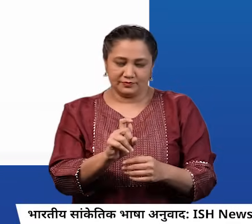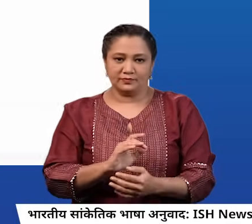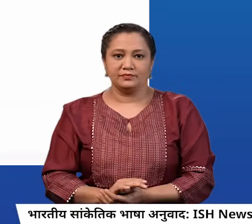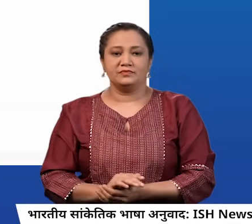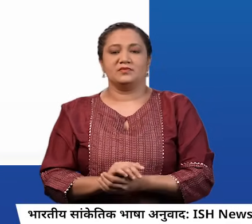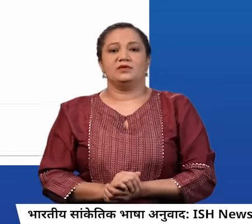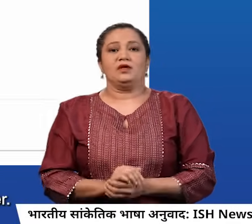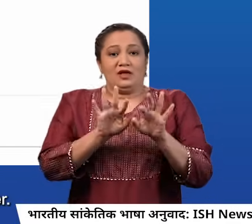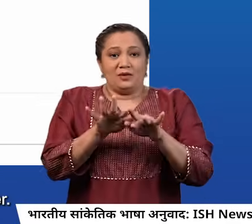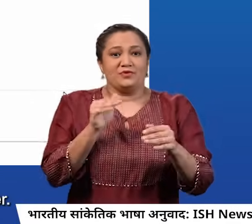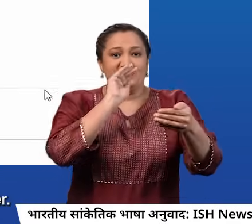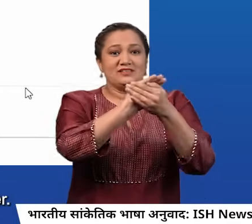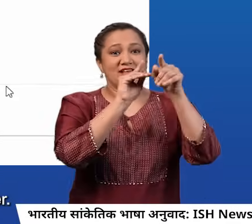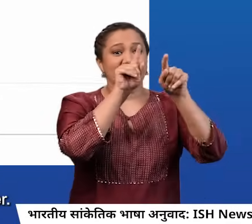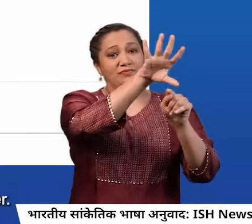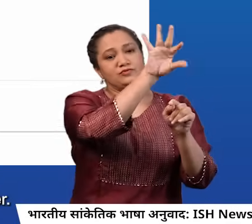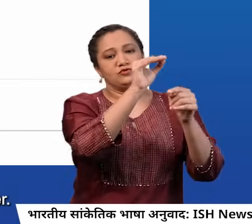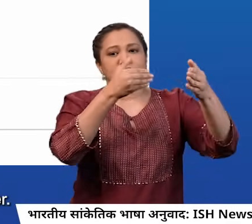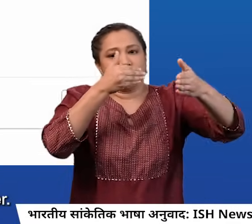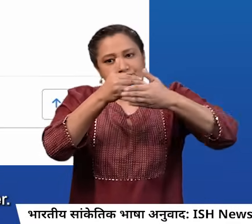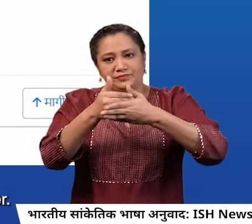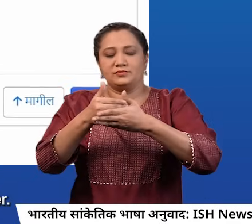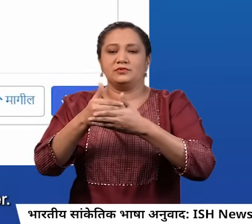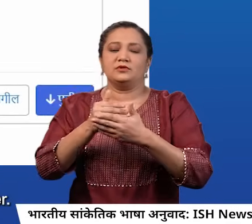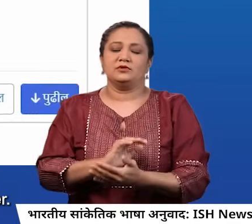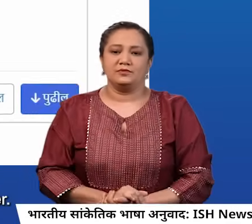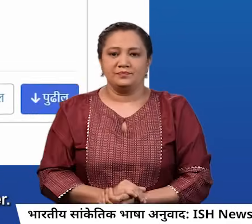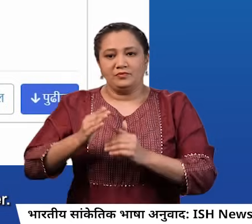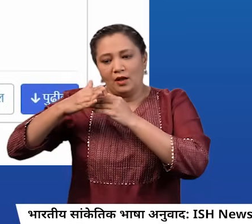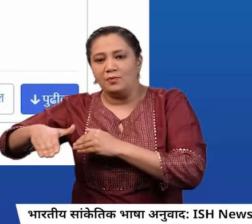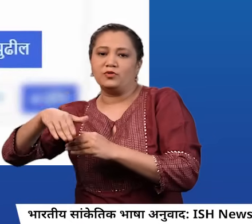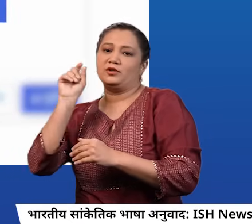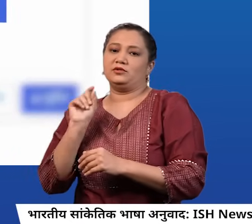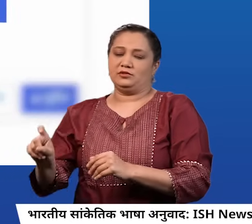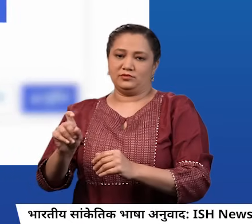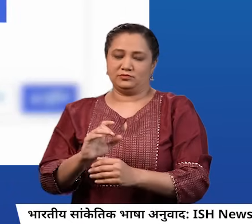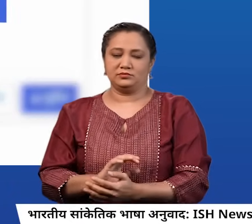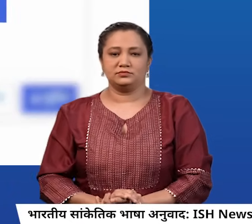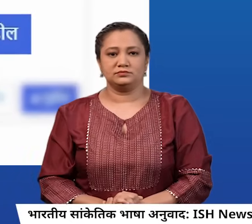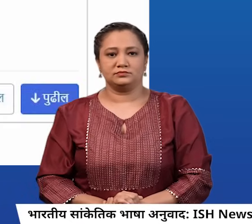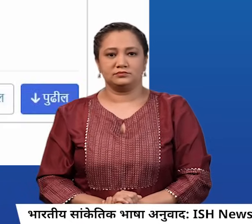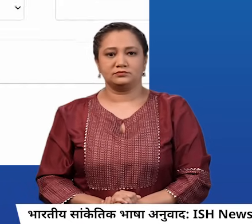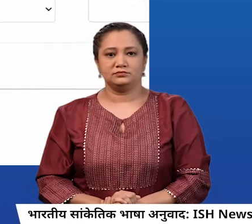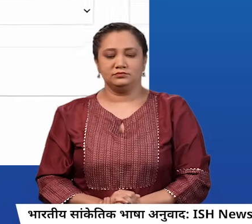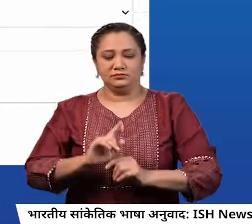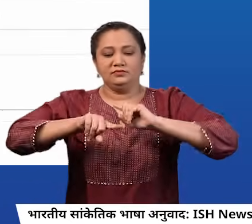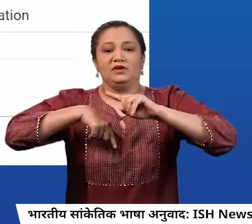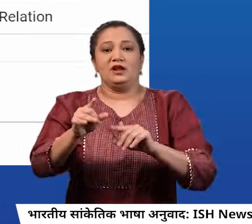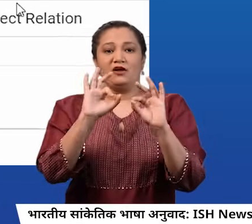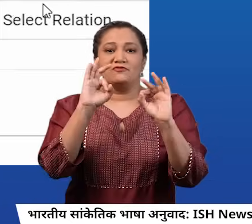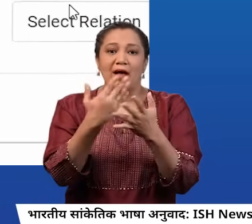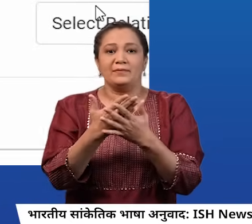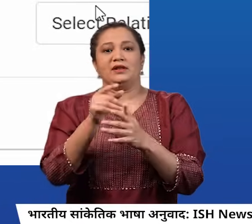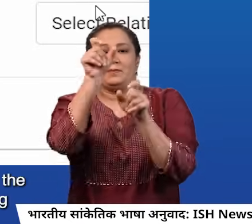बटना वर क्लिक कराईचे आणि कंप्यूटर मधे सेव केलेला प्रमाण पत्राचा दस्ते वज अपलोड करून उढ़ील हे बटन दाबाईचे आटा